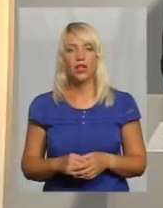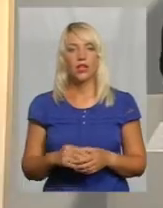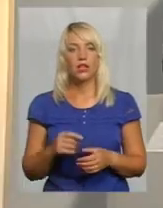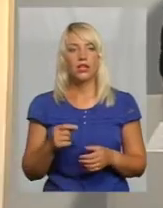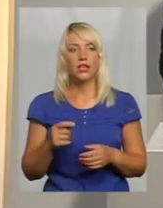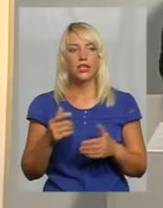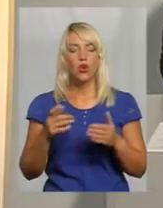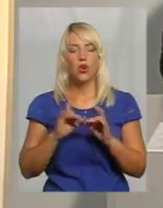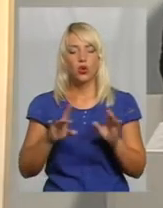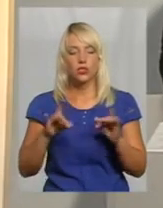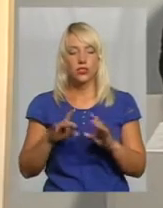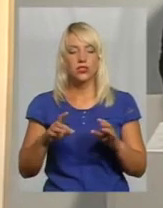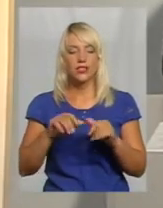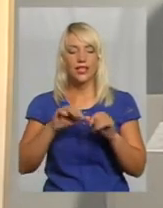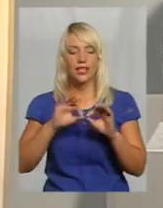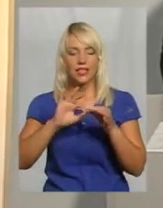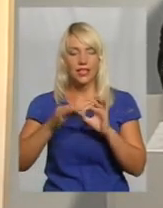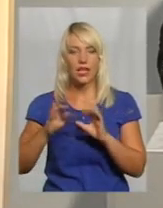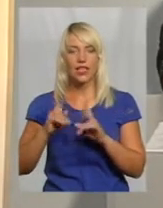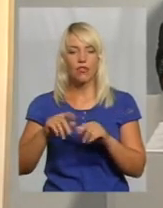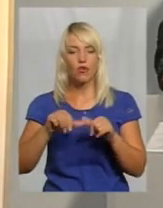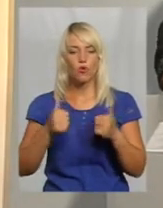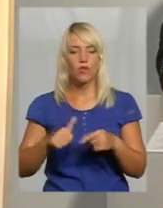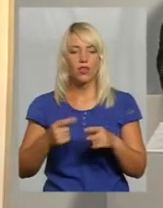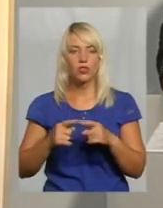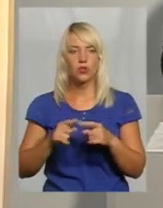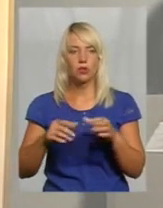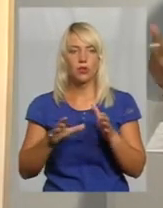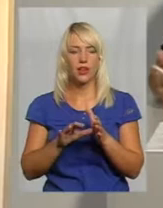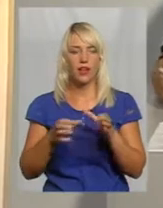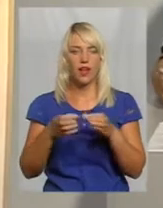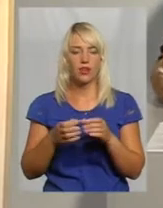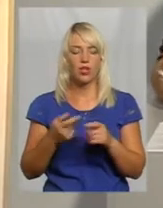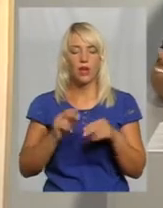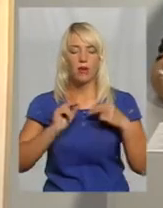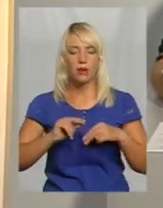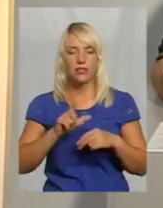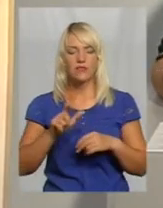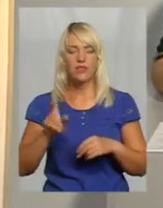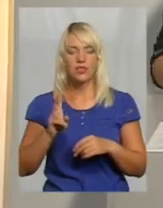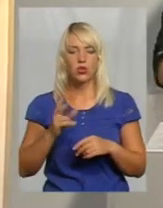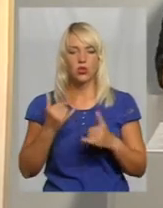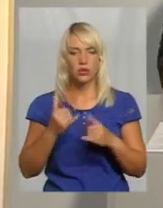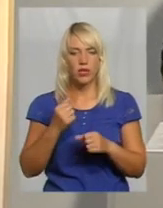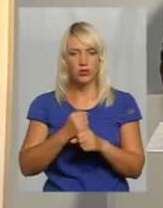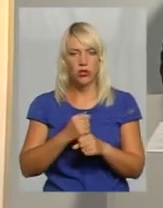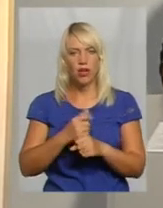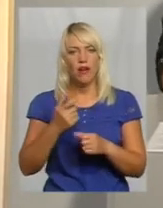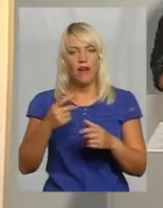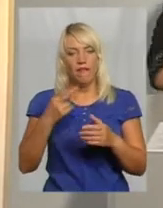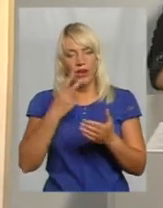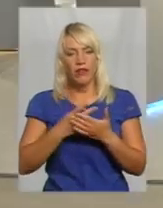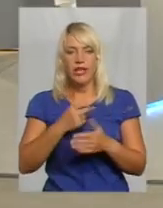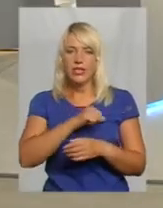як формували цю бригаду. Працівники, які зараз працюють, вони самі виявили бажання працювати, чи це був